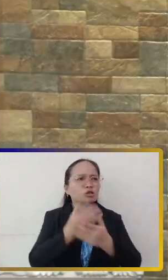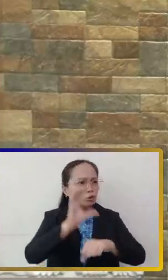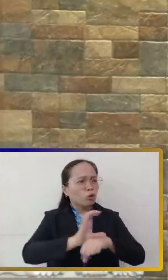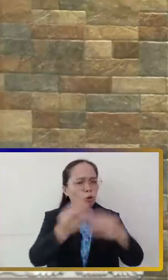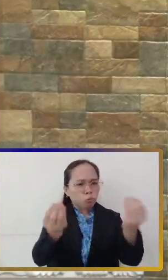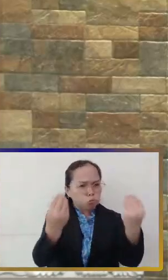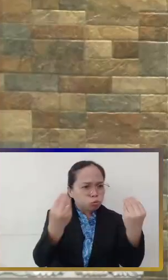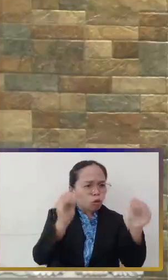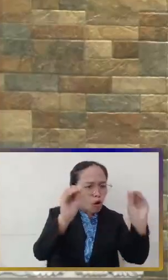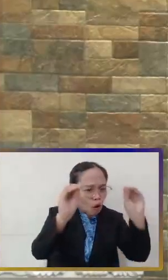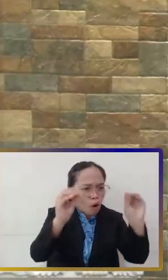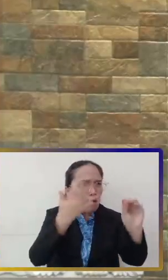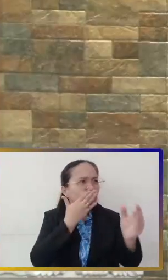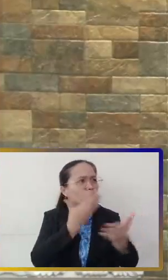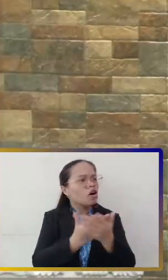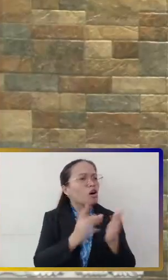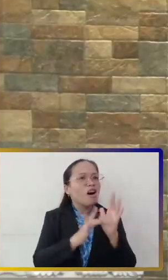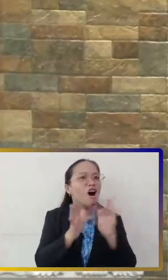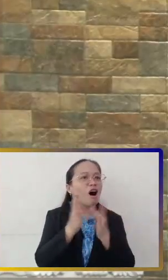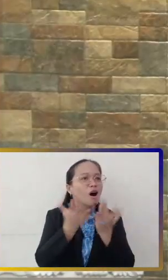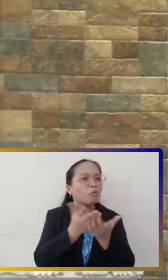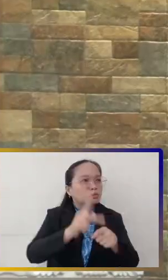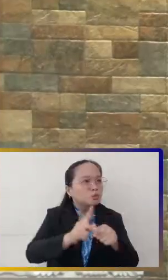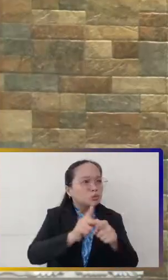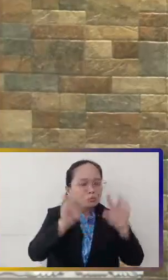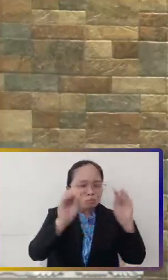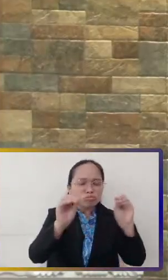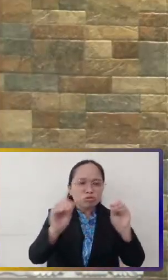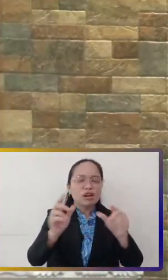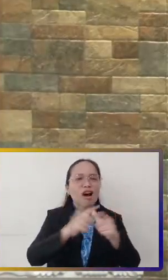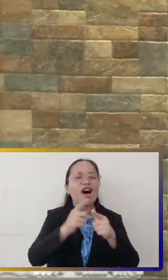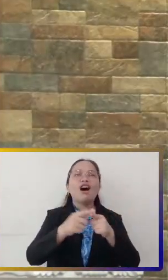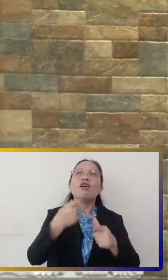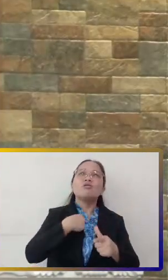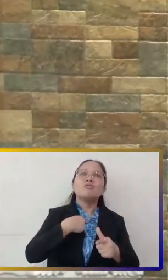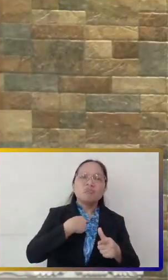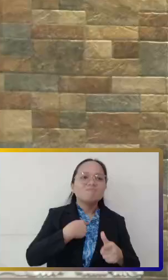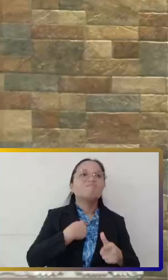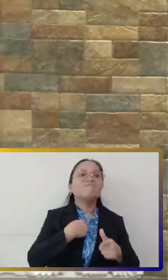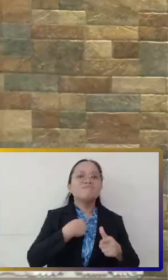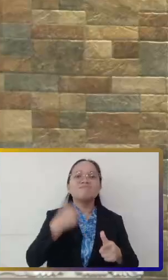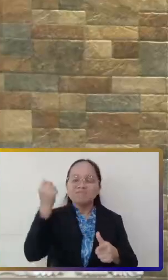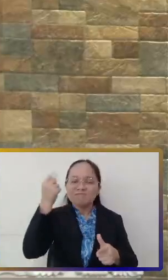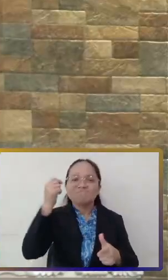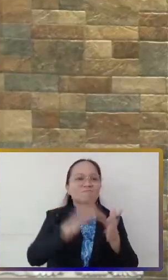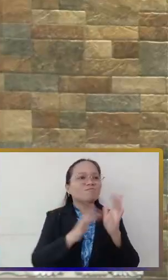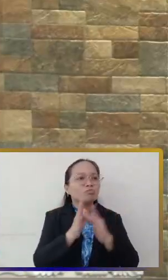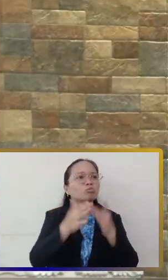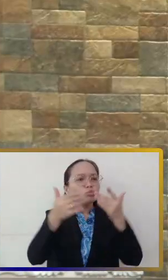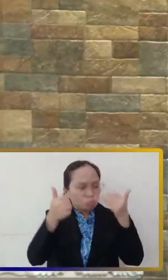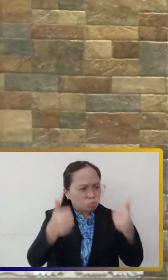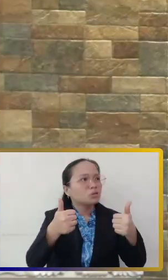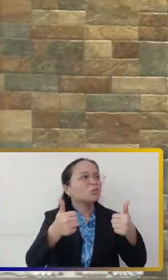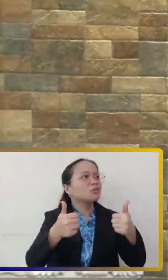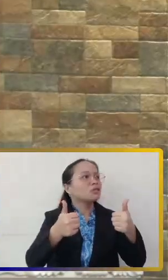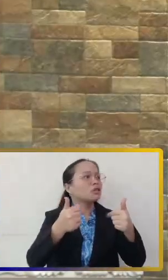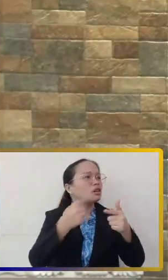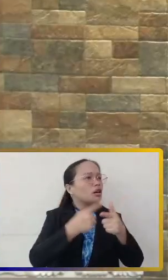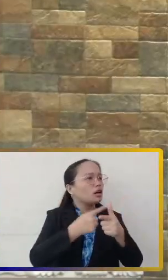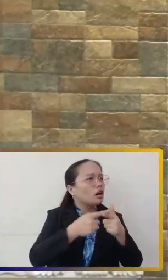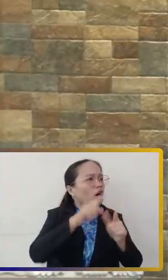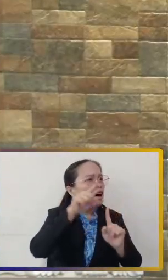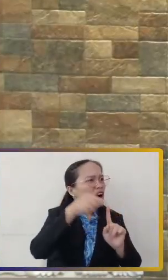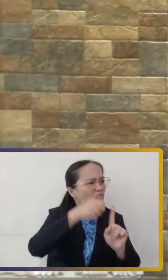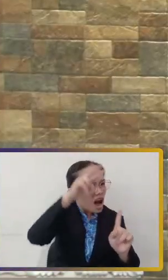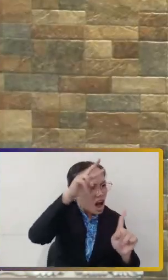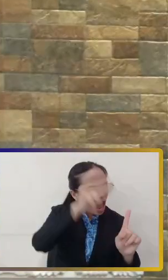nang gagaling sa Biblia. Nandun ka, eto ngayon yun. The Ark of Covenant. But listen, pagdating sa